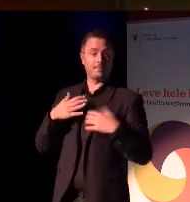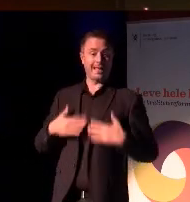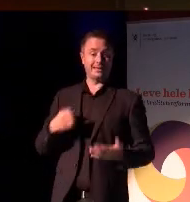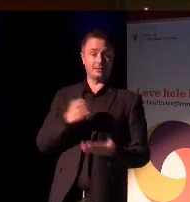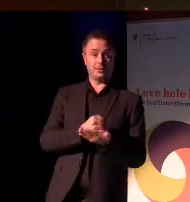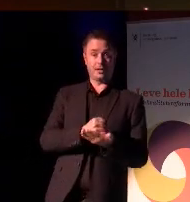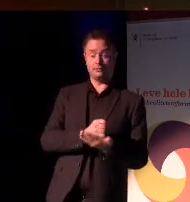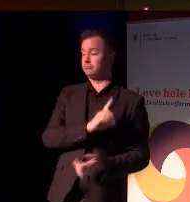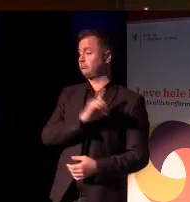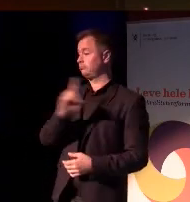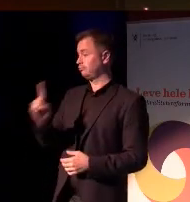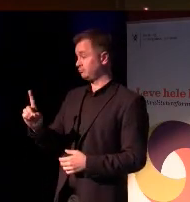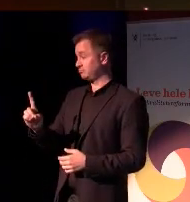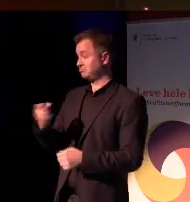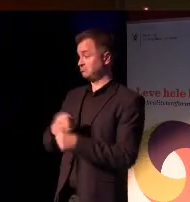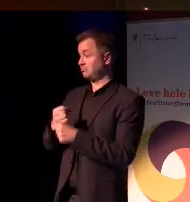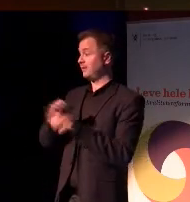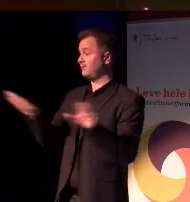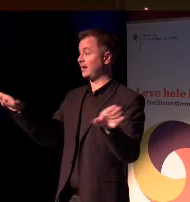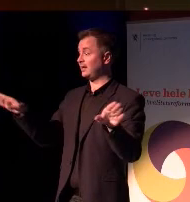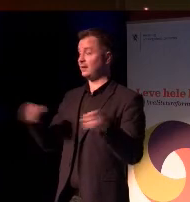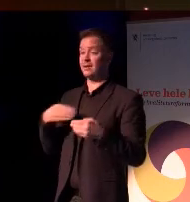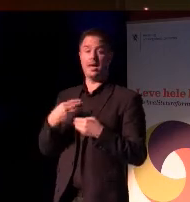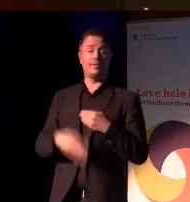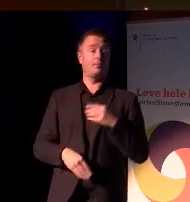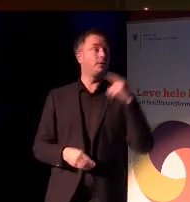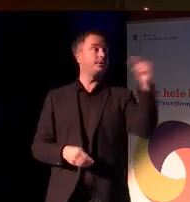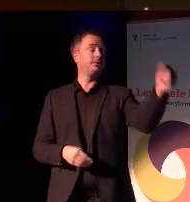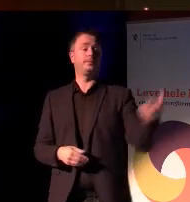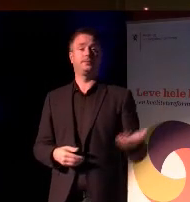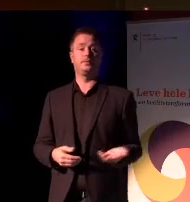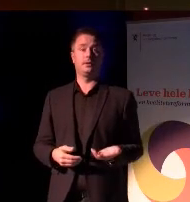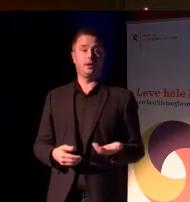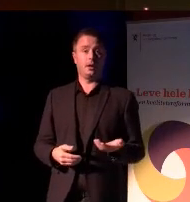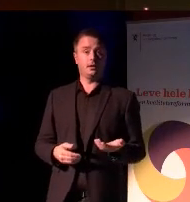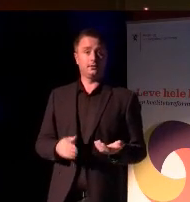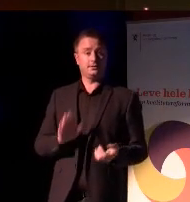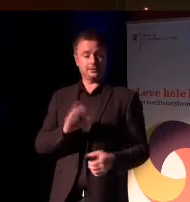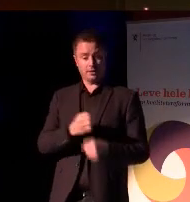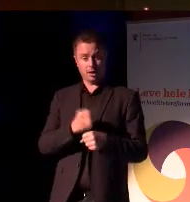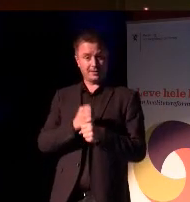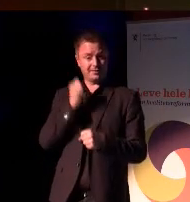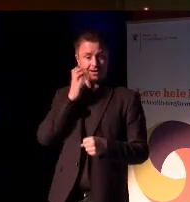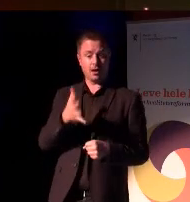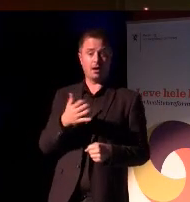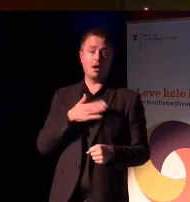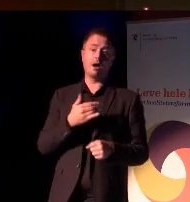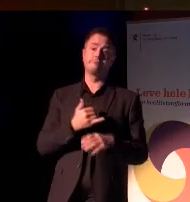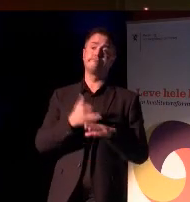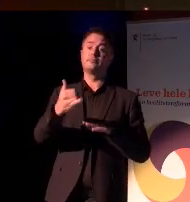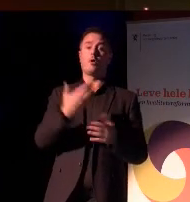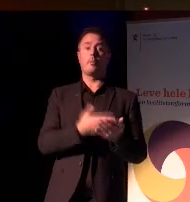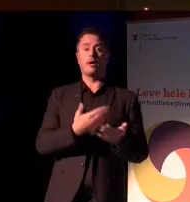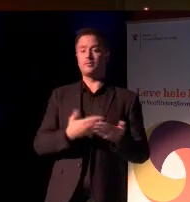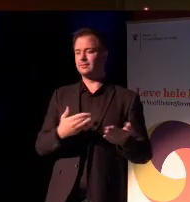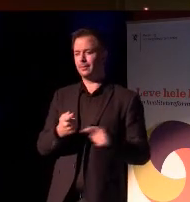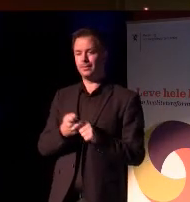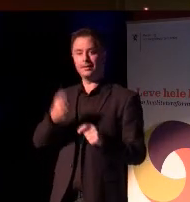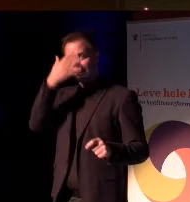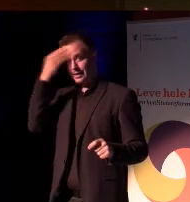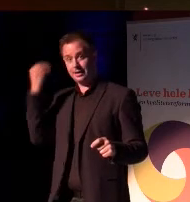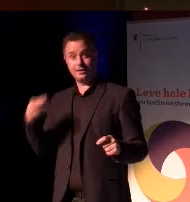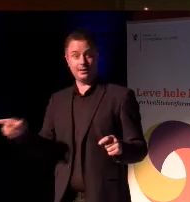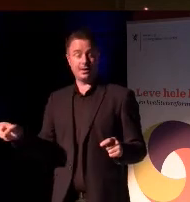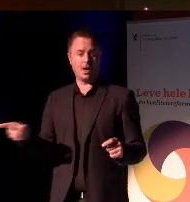med det. For da har de andre ting de skal fylle sine arbeidshverdager med. De sa jo også det at de fikk veldig liten tid